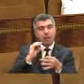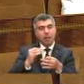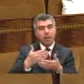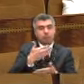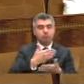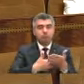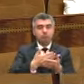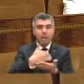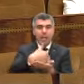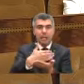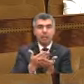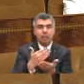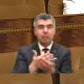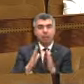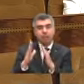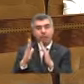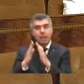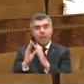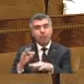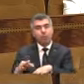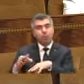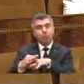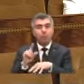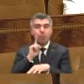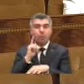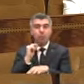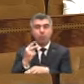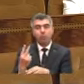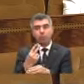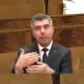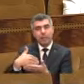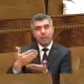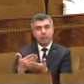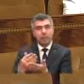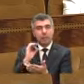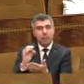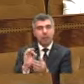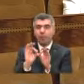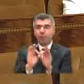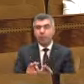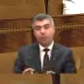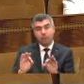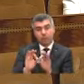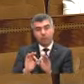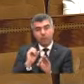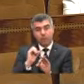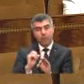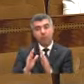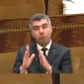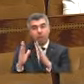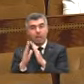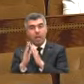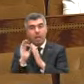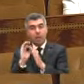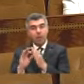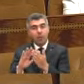لاقتسام الممتلكات المكتسبة خلال فترة الزواج، دليل المرجعي لتقدير النفقة والعمل المنزلي، عدم تحيين